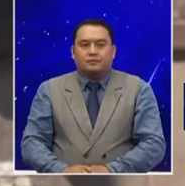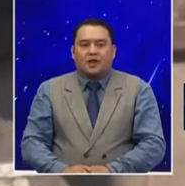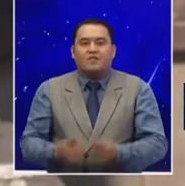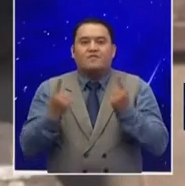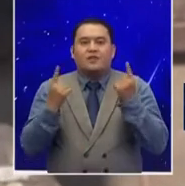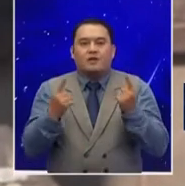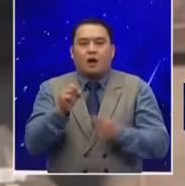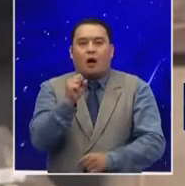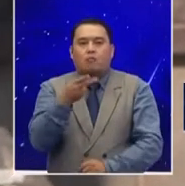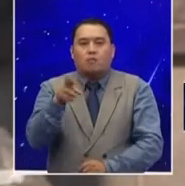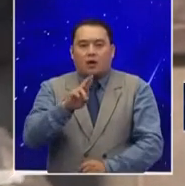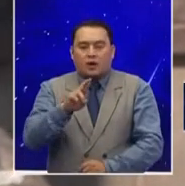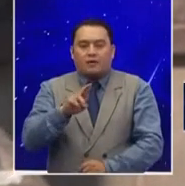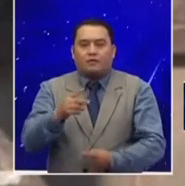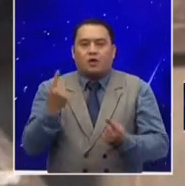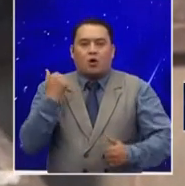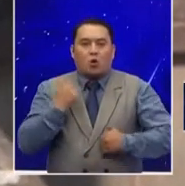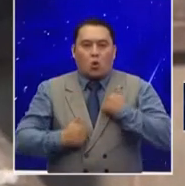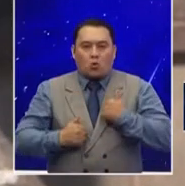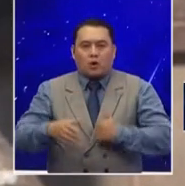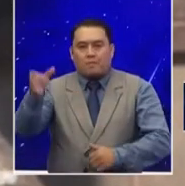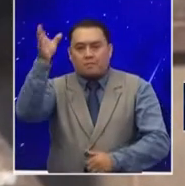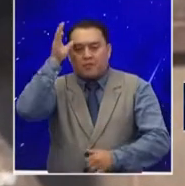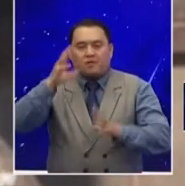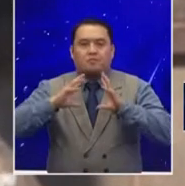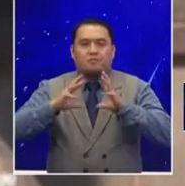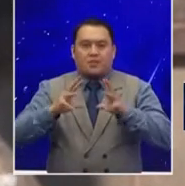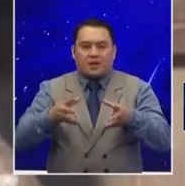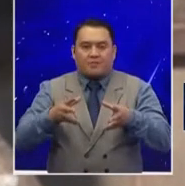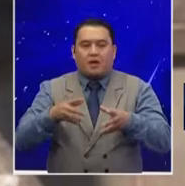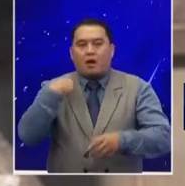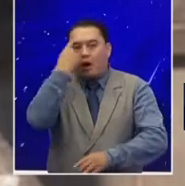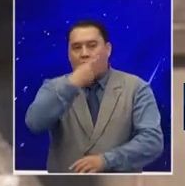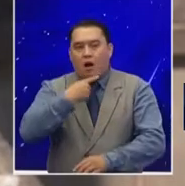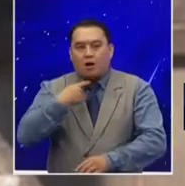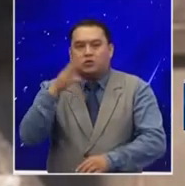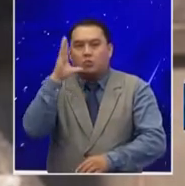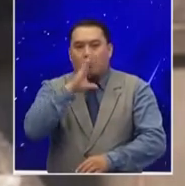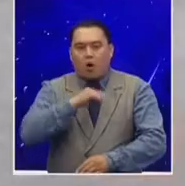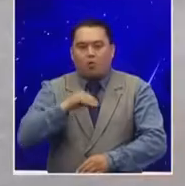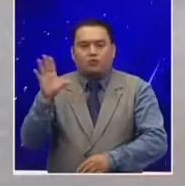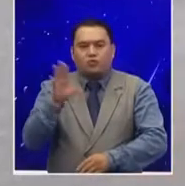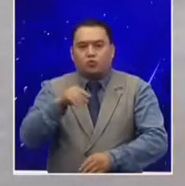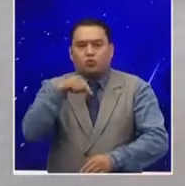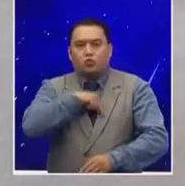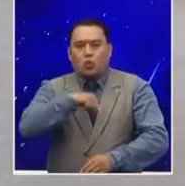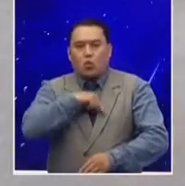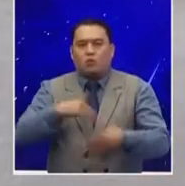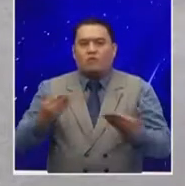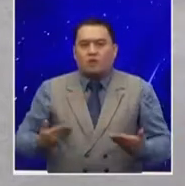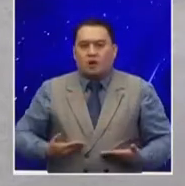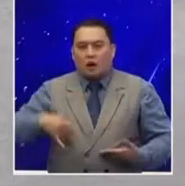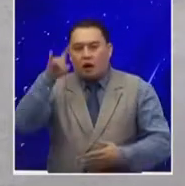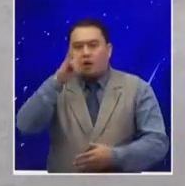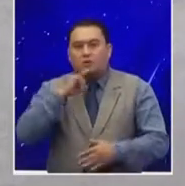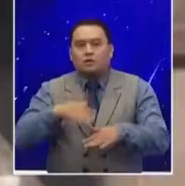Великий Абай не только гордость нашей страны, но и гений мирового масштаба. Это личность, которая смогла постичь всю глубину духовного мира